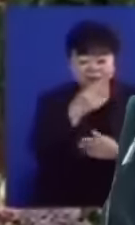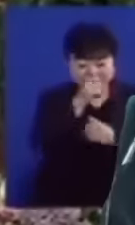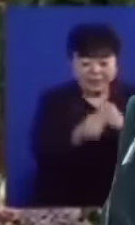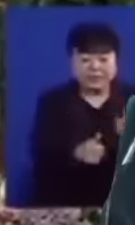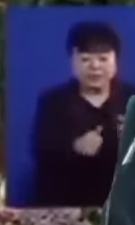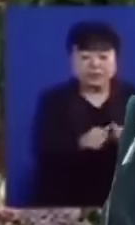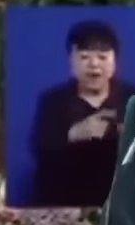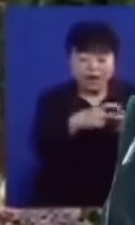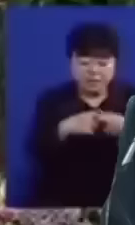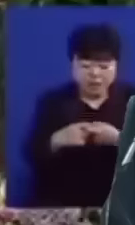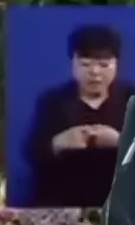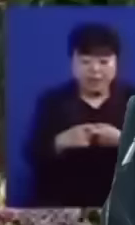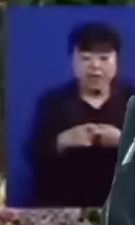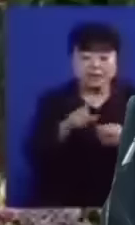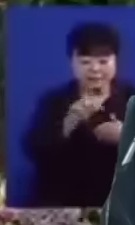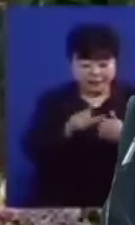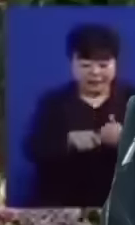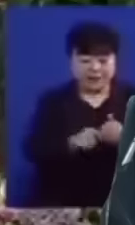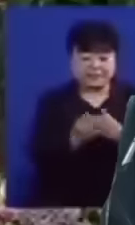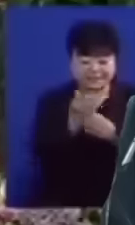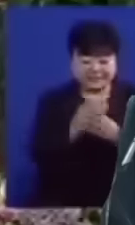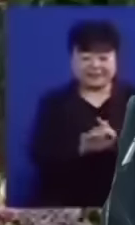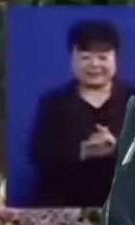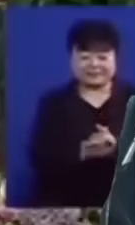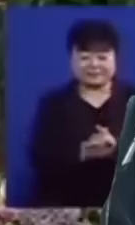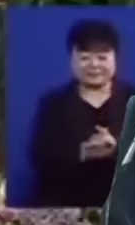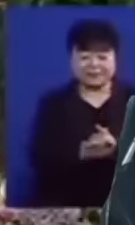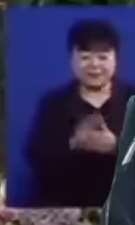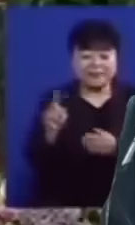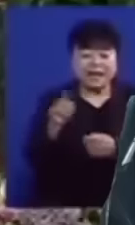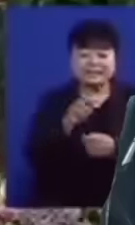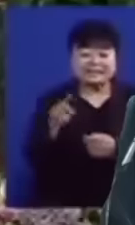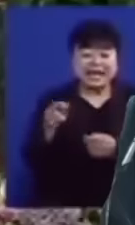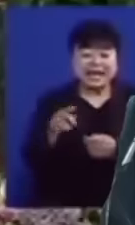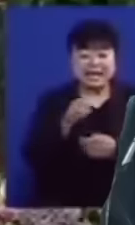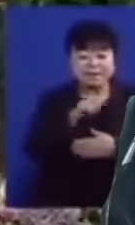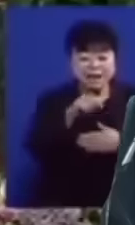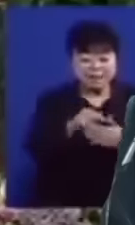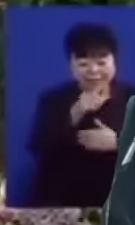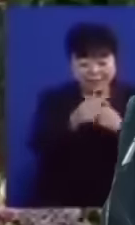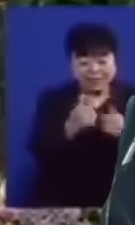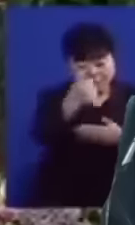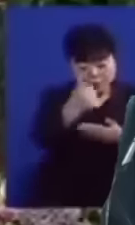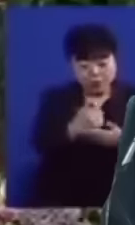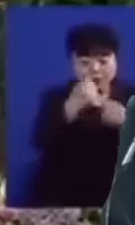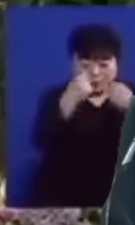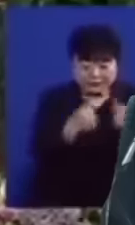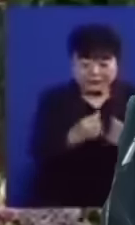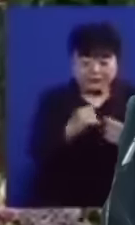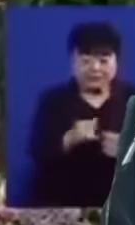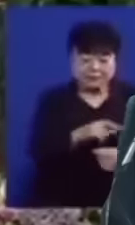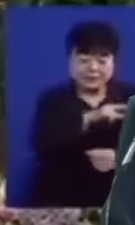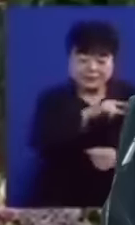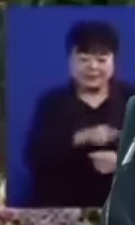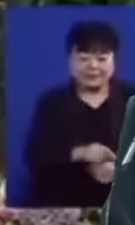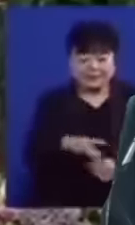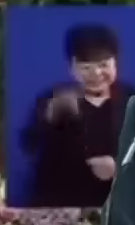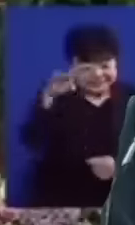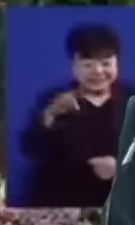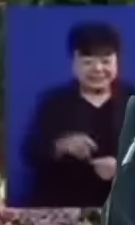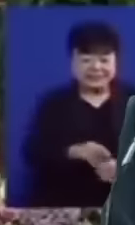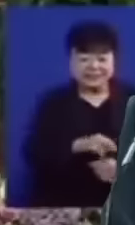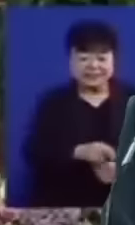하나님과 연합하는 데 있다고 말했습니다. 파스칼은 마음에 하나님을 모시고 사는 사람이 가장 행복한